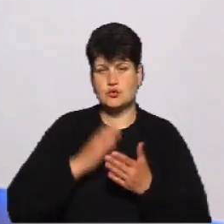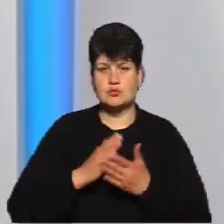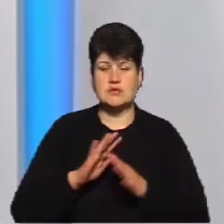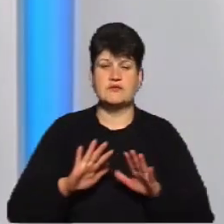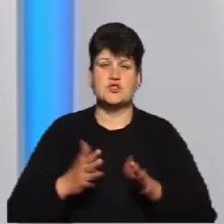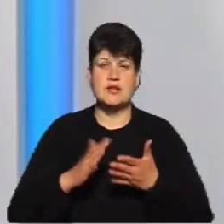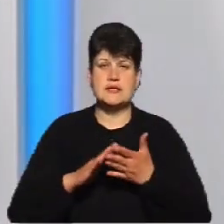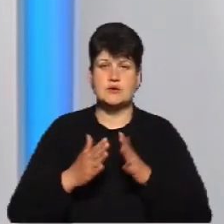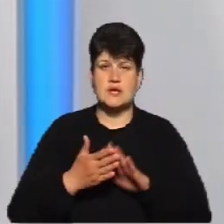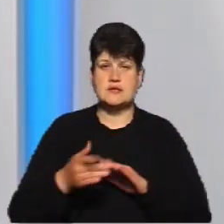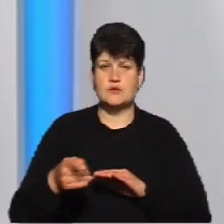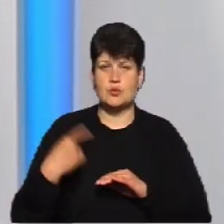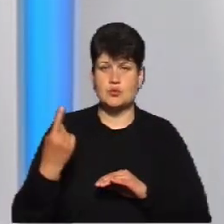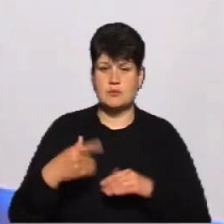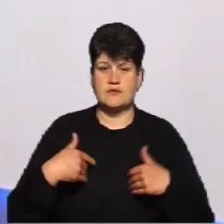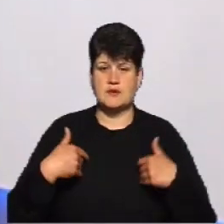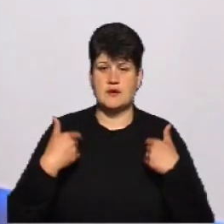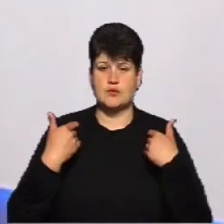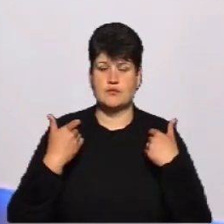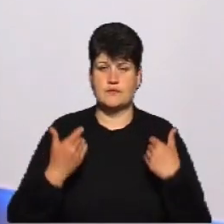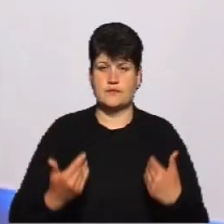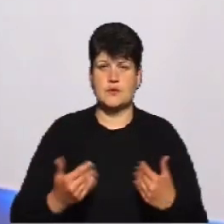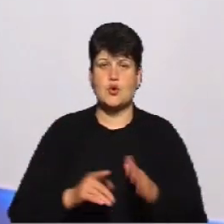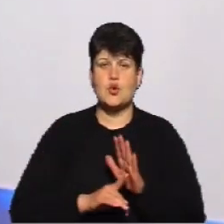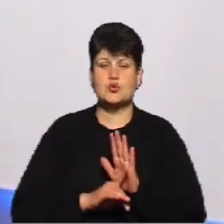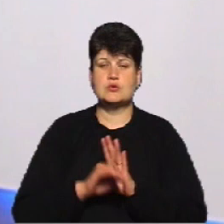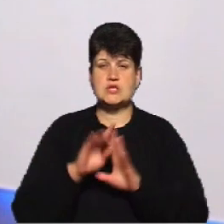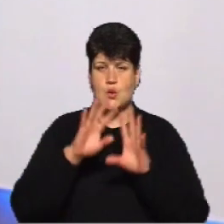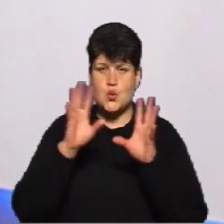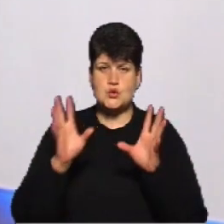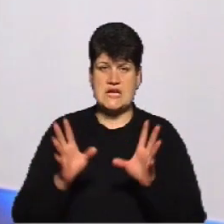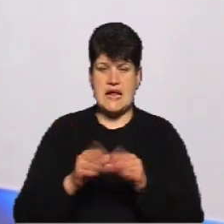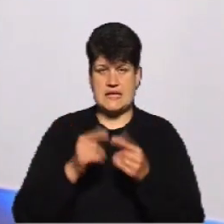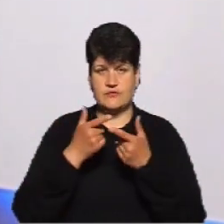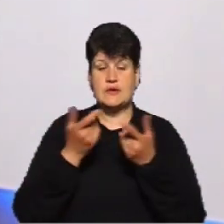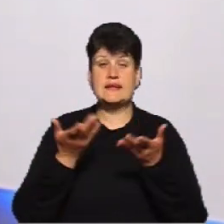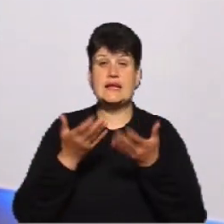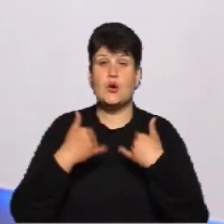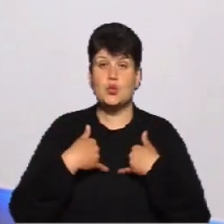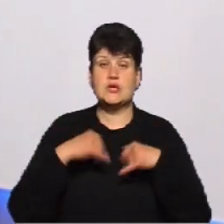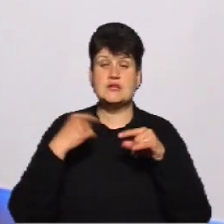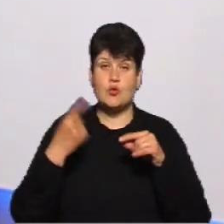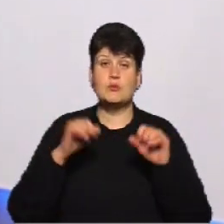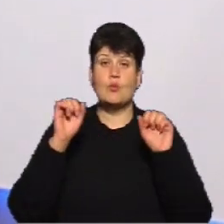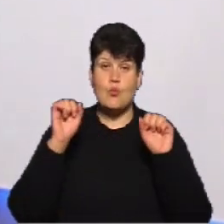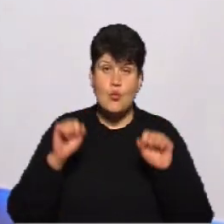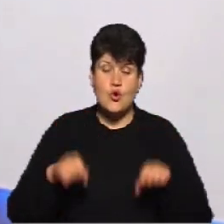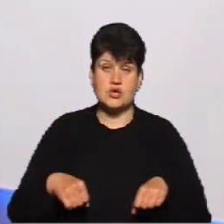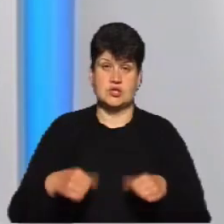Вас вітаю, нас у студії. Розпочнемо із узагальнення цієї інформації, де взагалі в нас в області купатися можна, скажімо